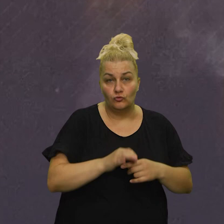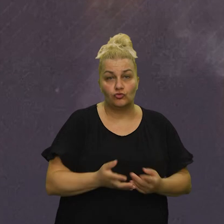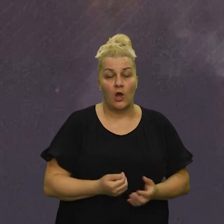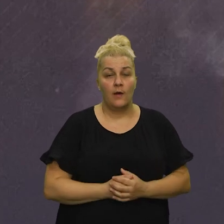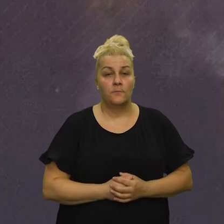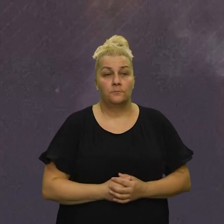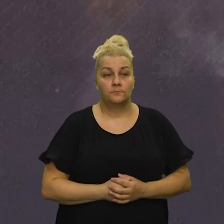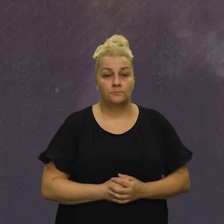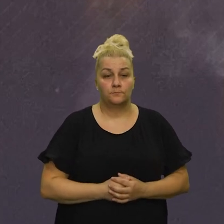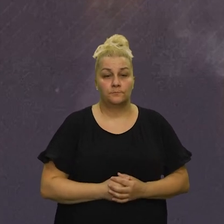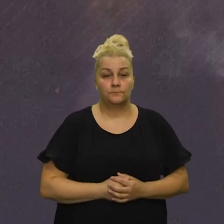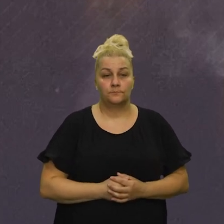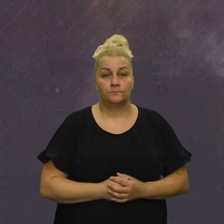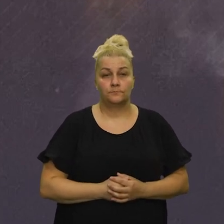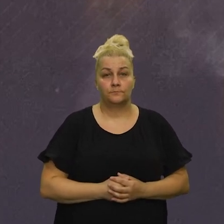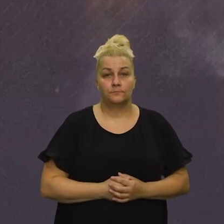koji je